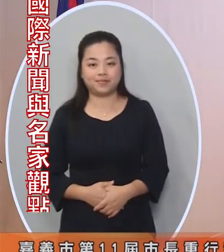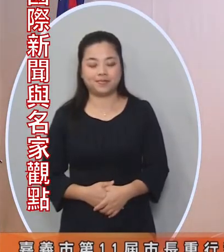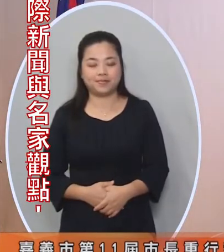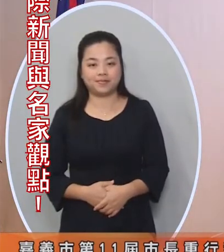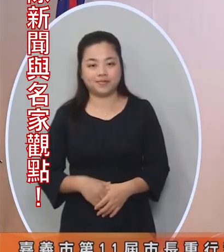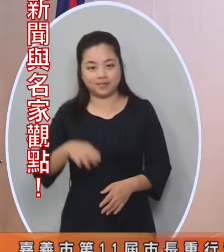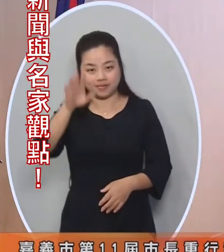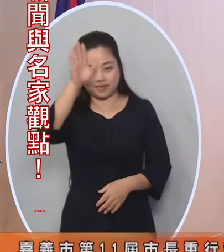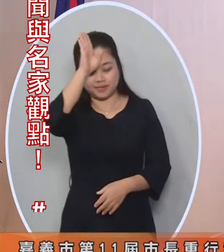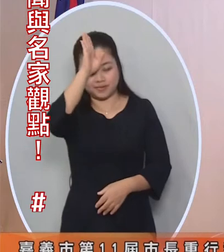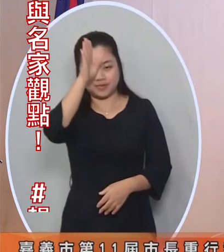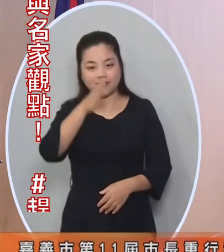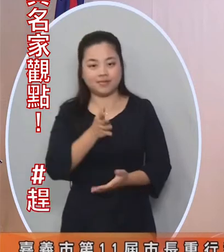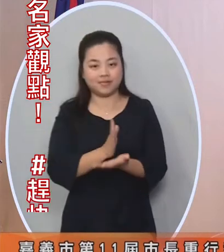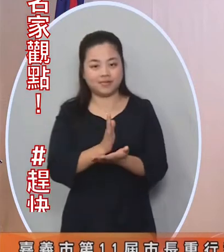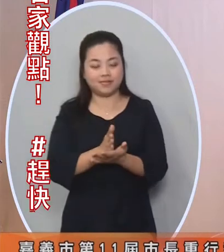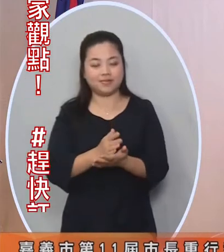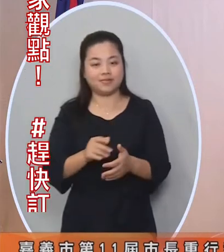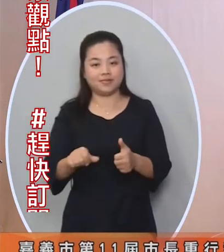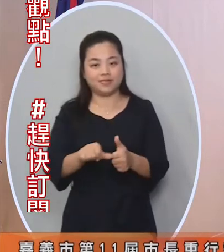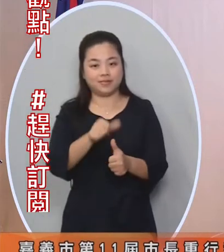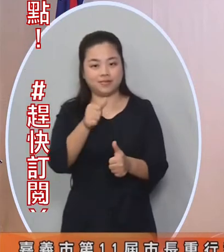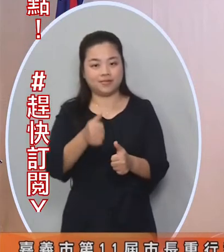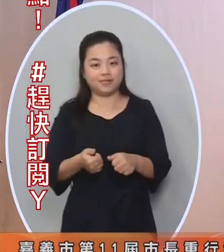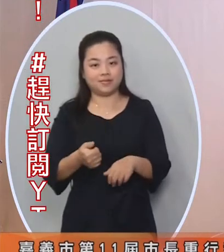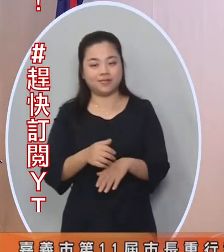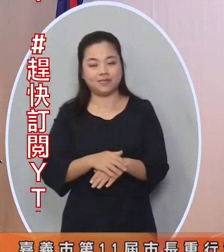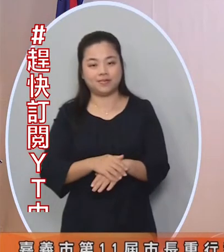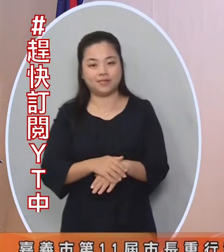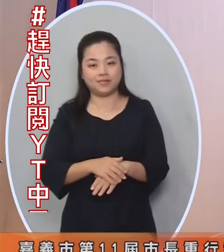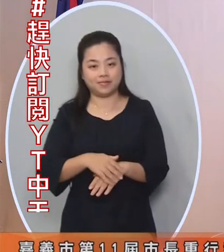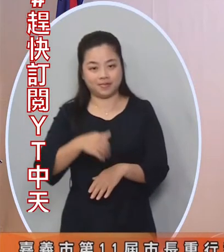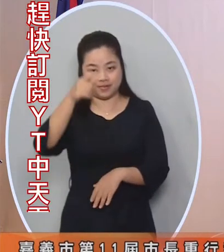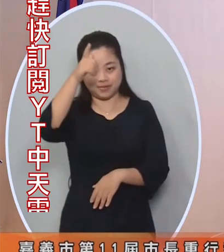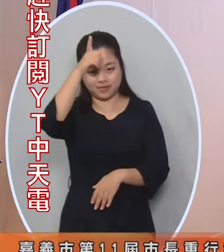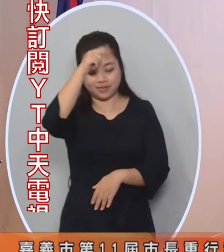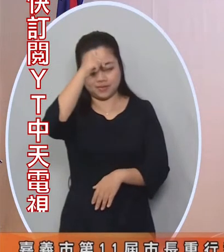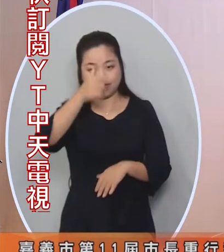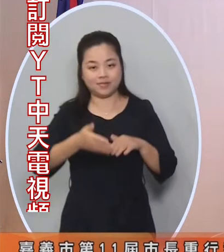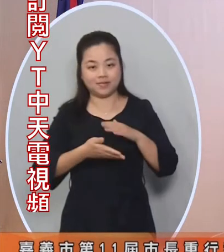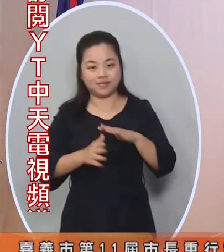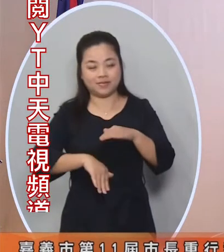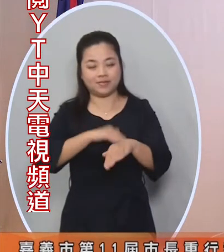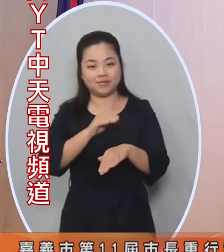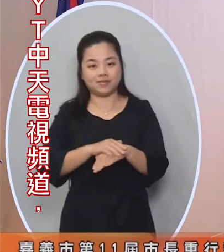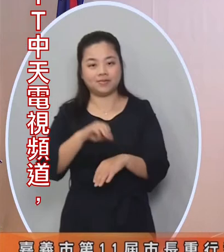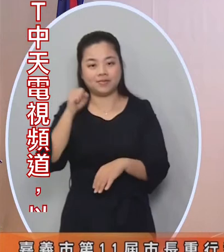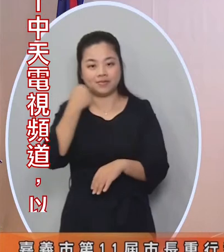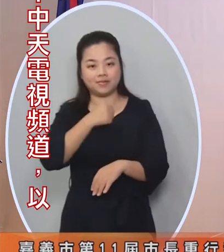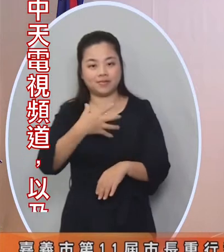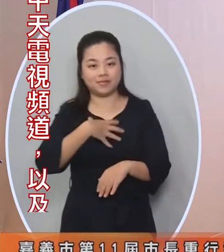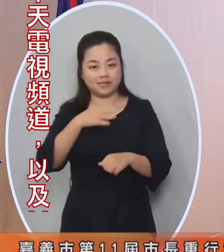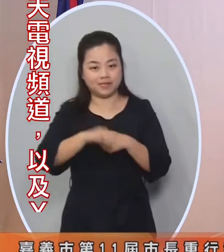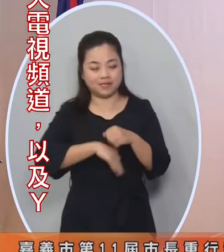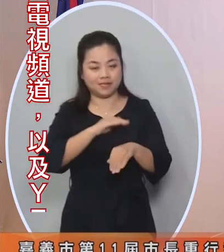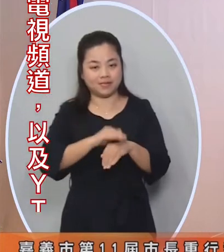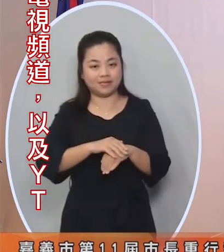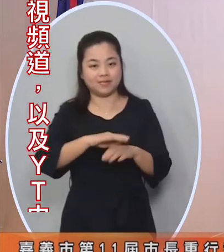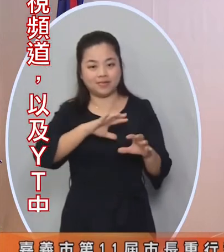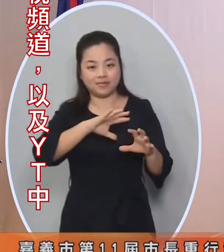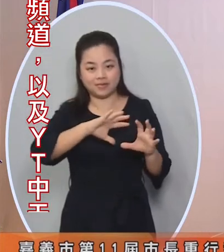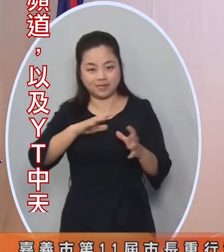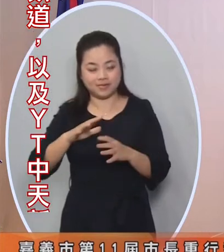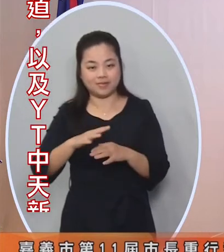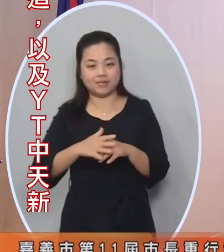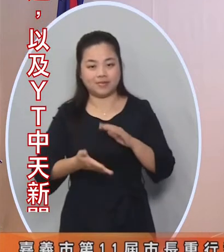请发言顺序第五位候选人黄鸿雄，台湾阿雄，世界伟